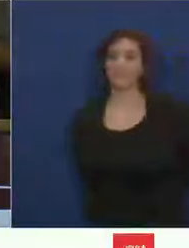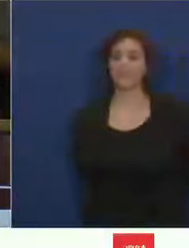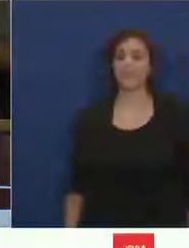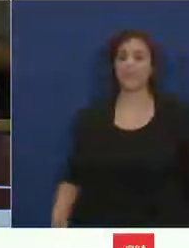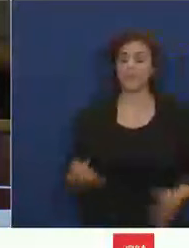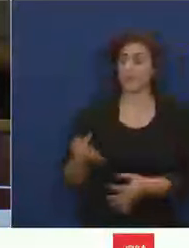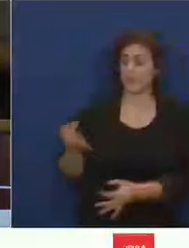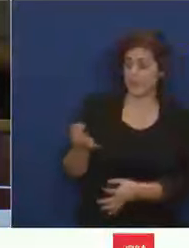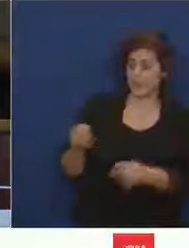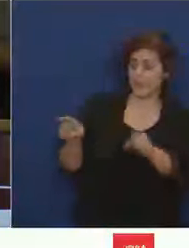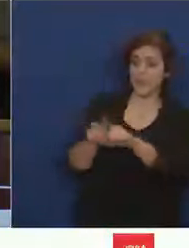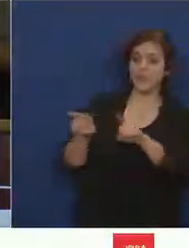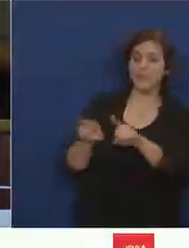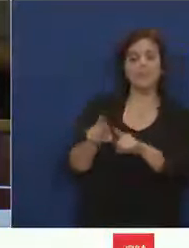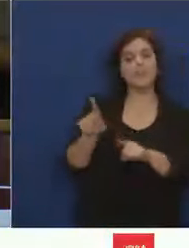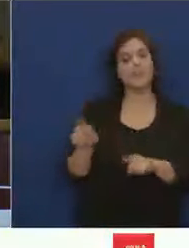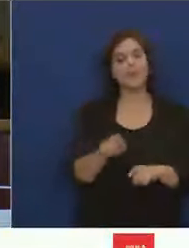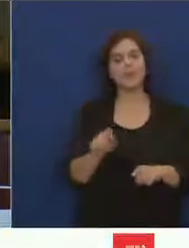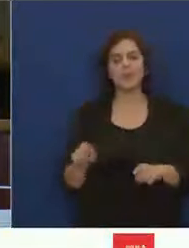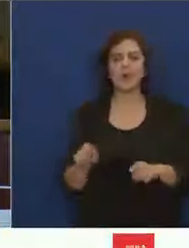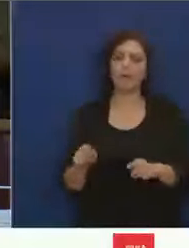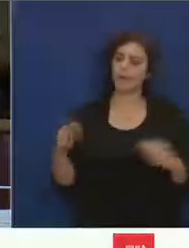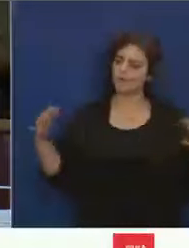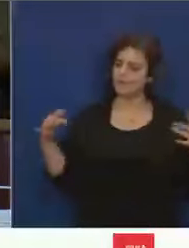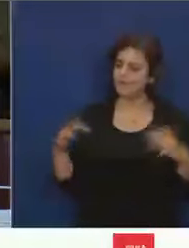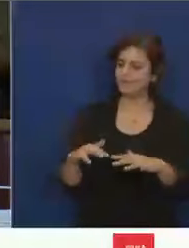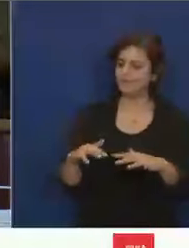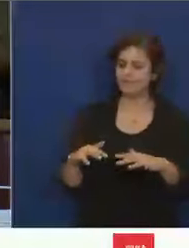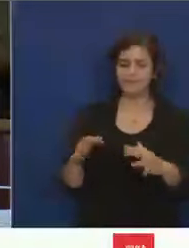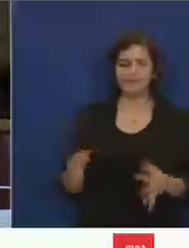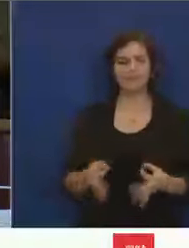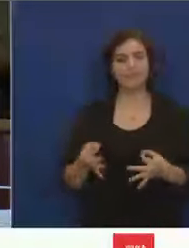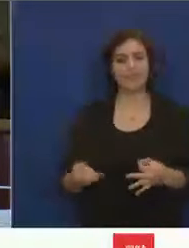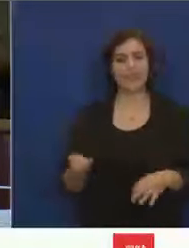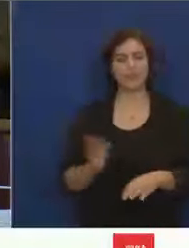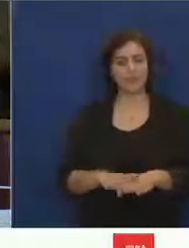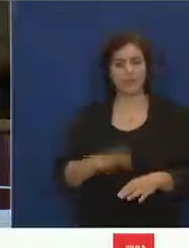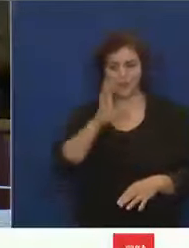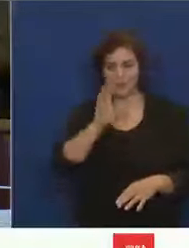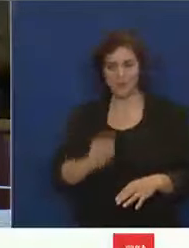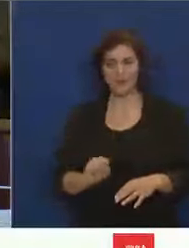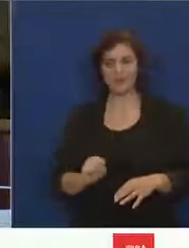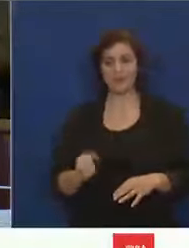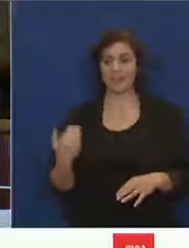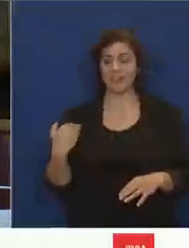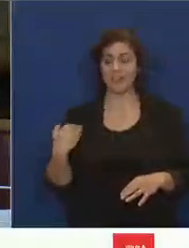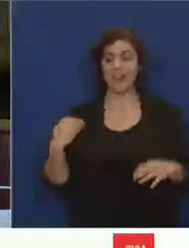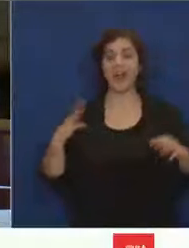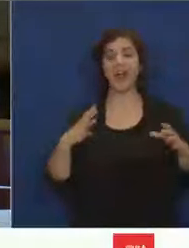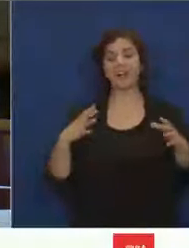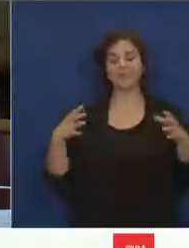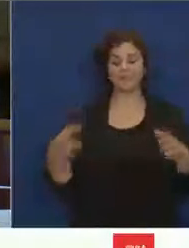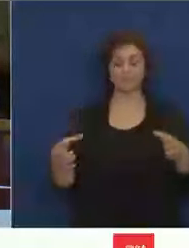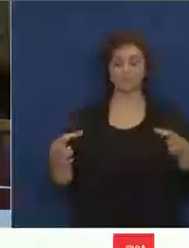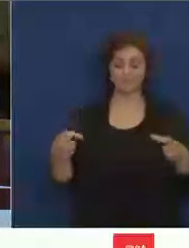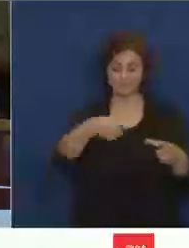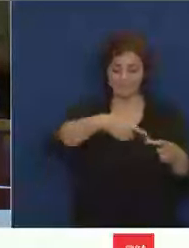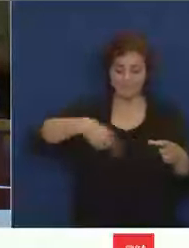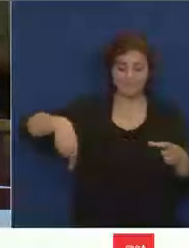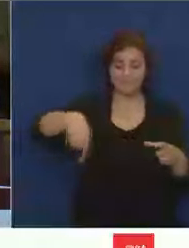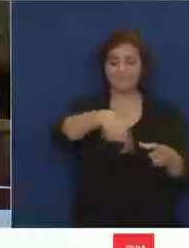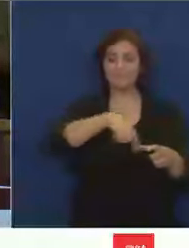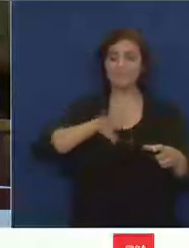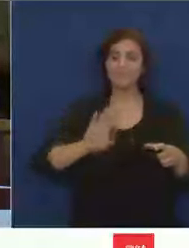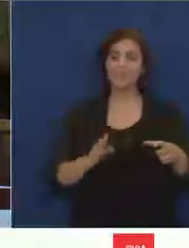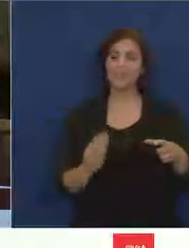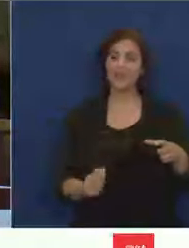elle devrait être fréquentée, j'ajoute quand même que depuis quelque temps, il s'est installé un manège enfantin pour enfants sur cette place, puisque c'est